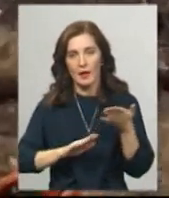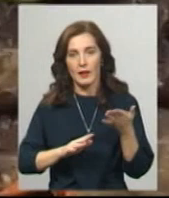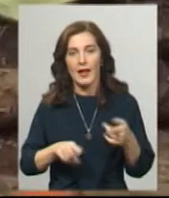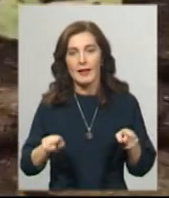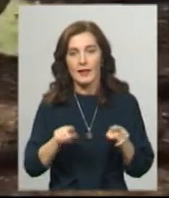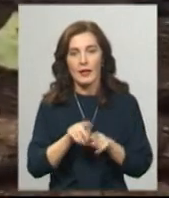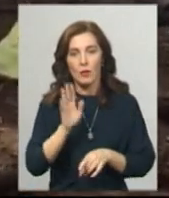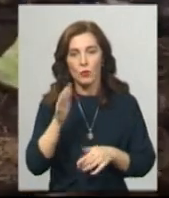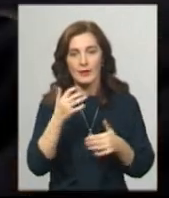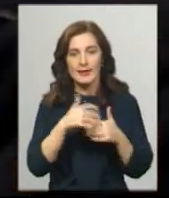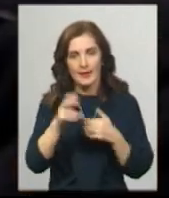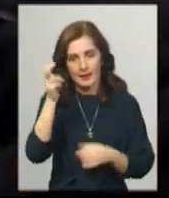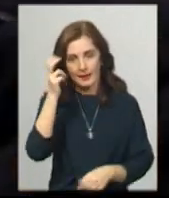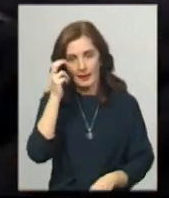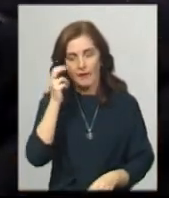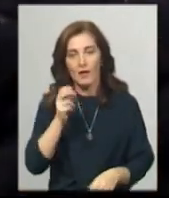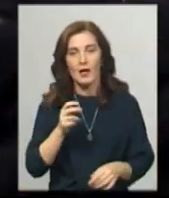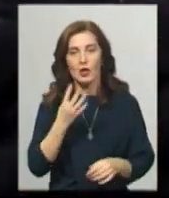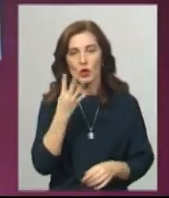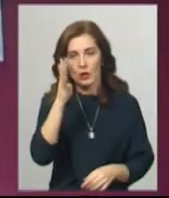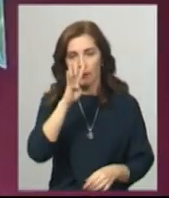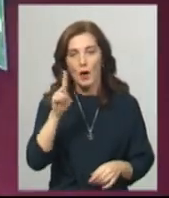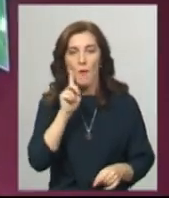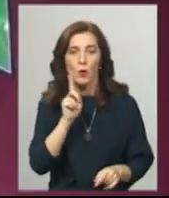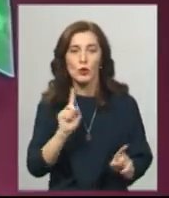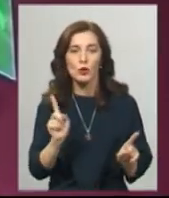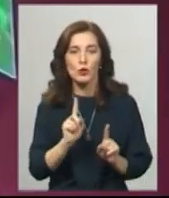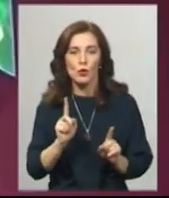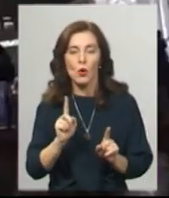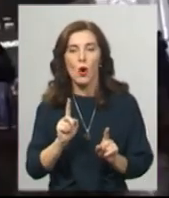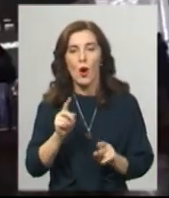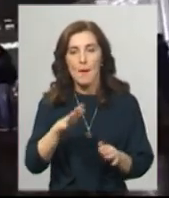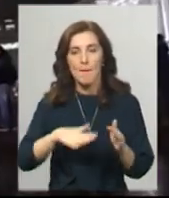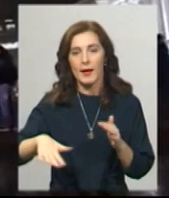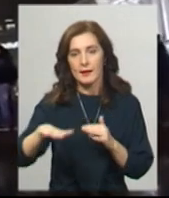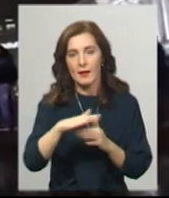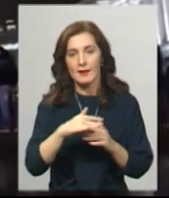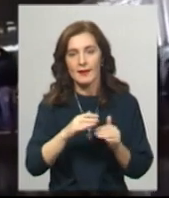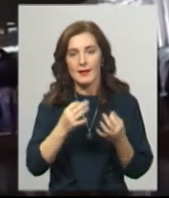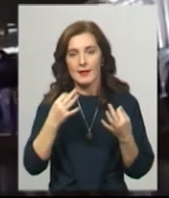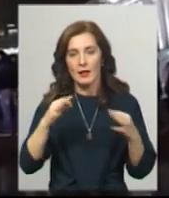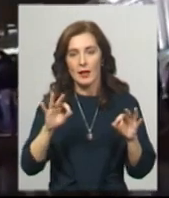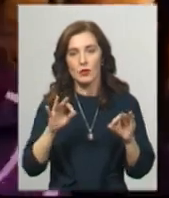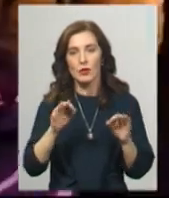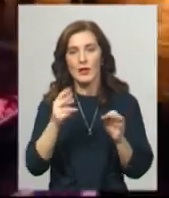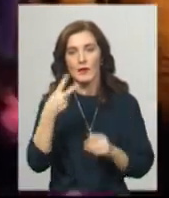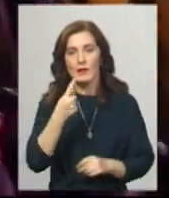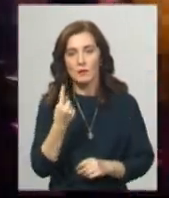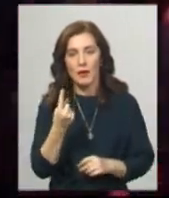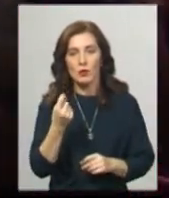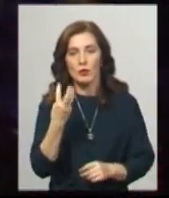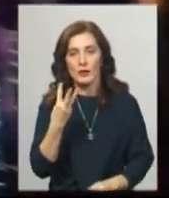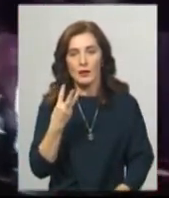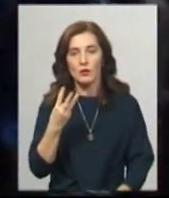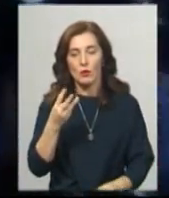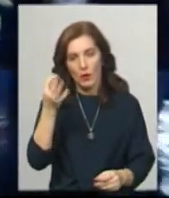Таке буде в середмісті Києва за 4 місяці, а поки що – столичний Майдан Незалежності 6 років тому. 21 листопада 2013-го